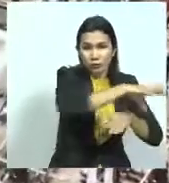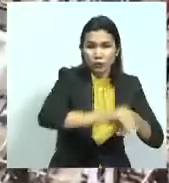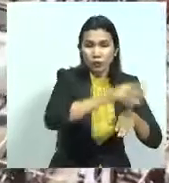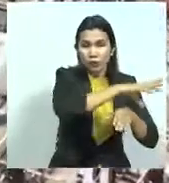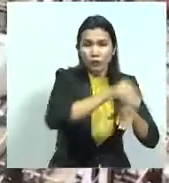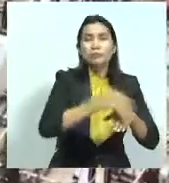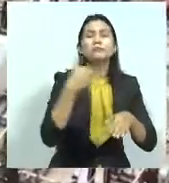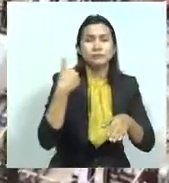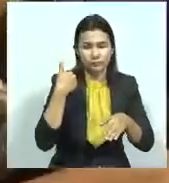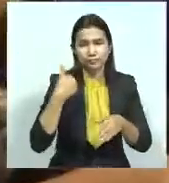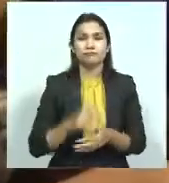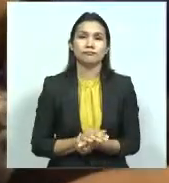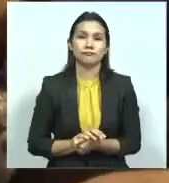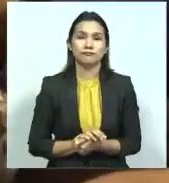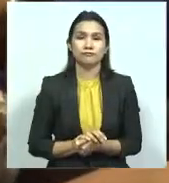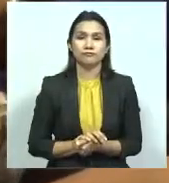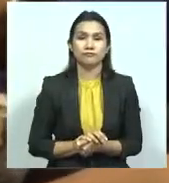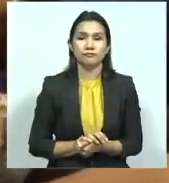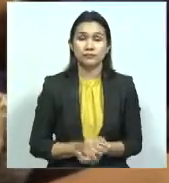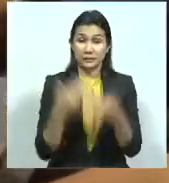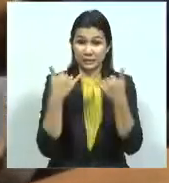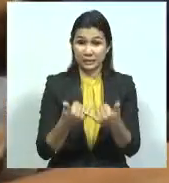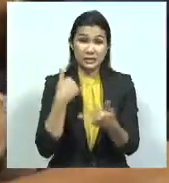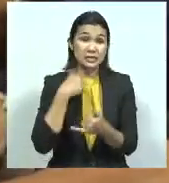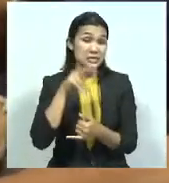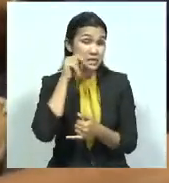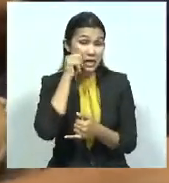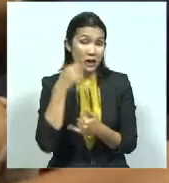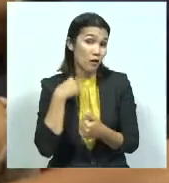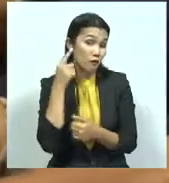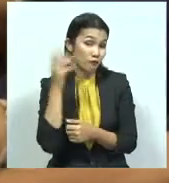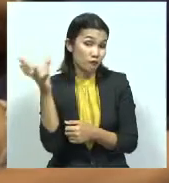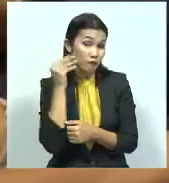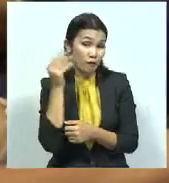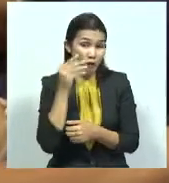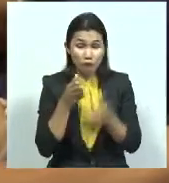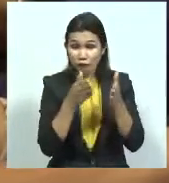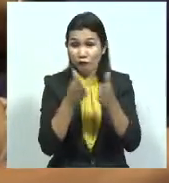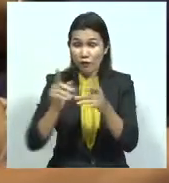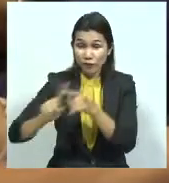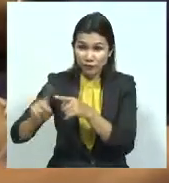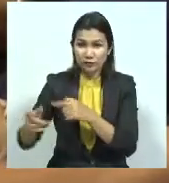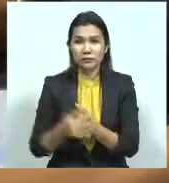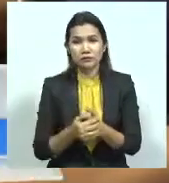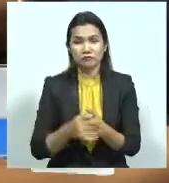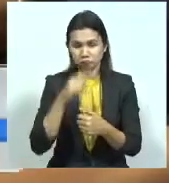ติมด้วยค่ะ สถานการณ์น้ำวันนี้เท่าที่ฟังบรรยายมาจากทุกฝ่ายแล้วเนี่ย